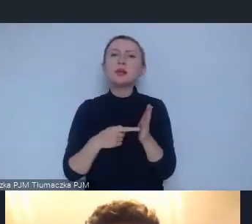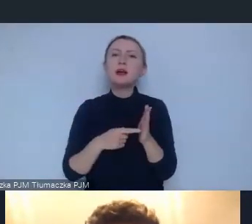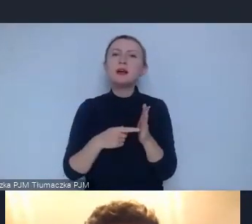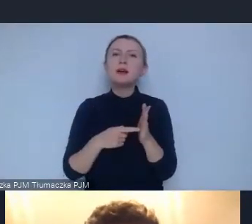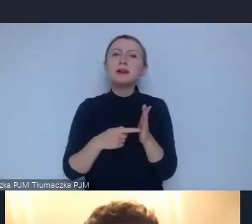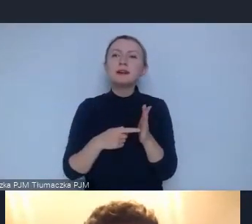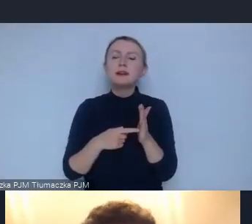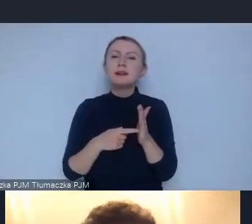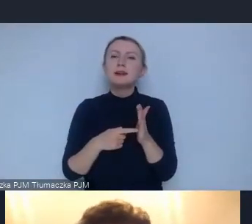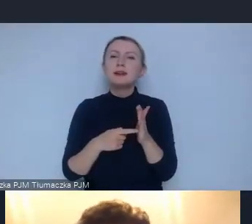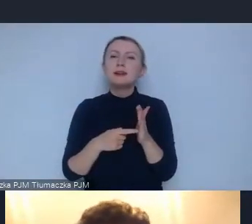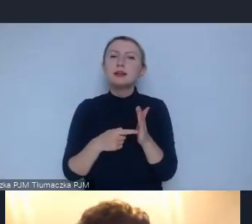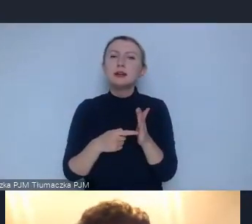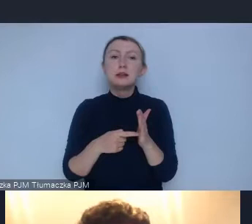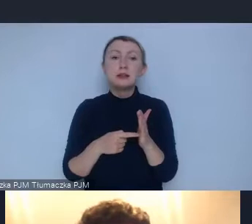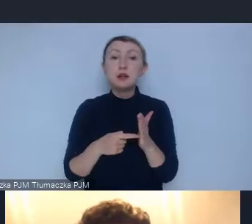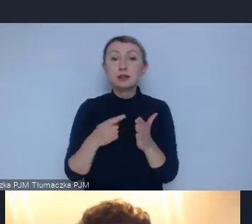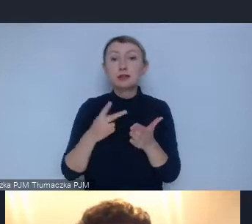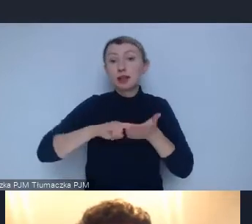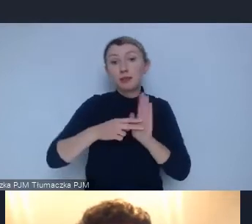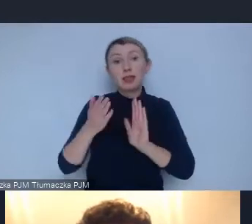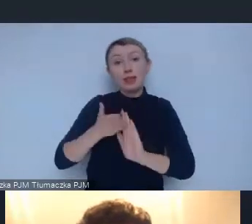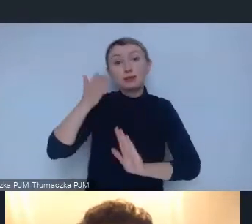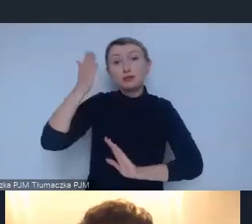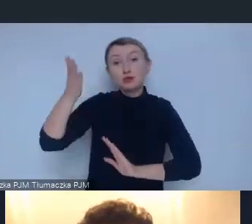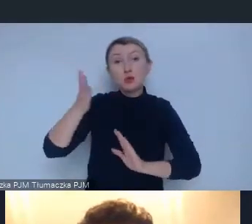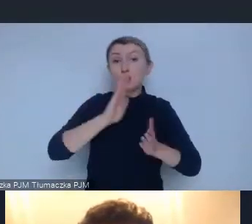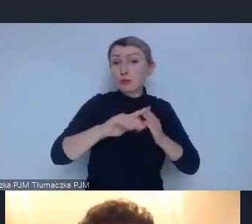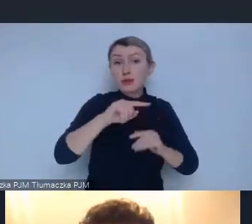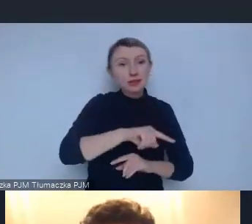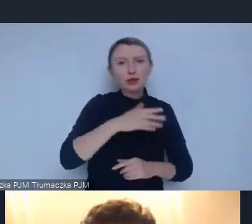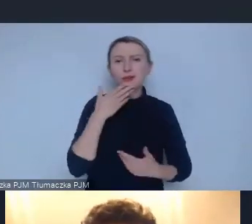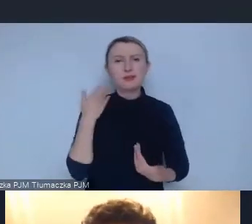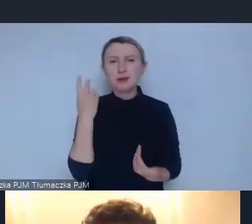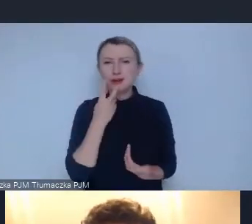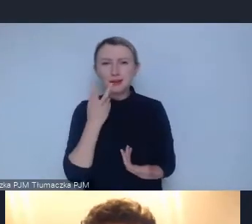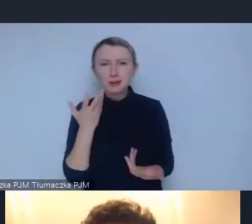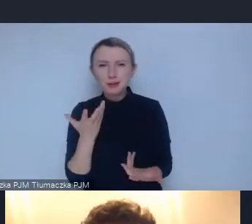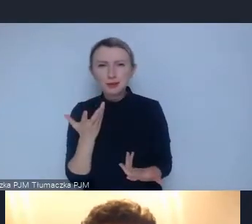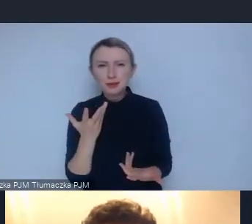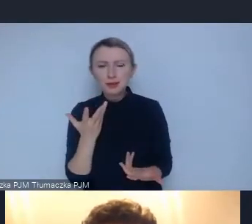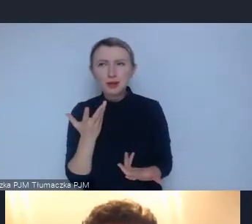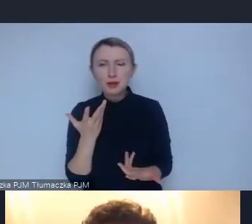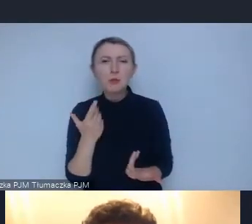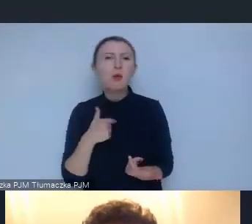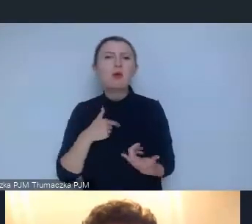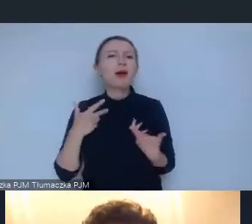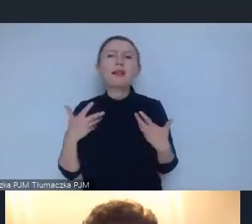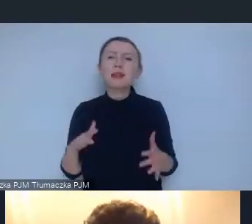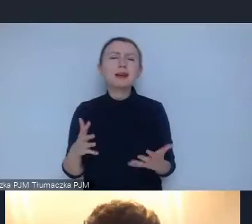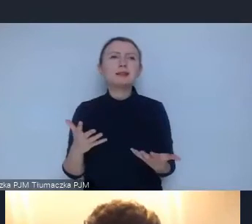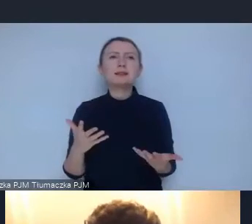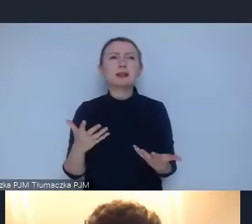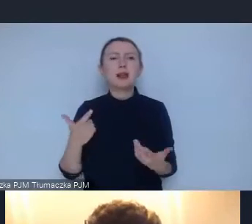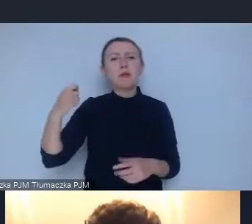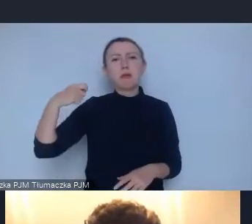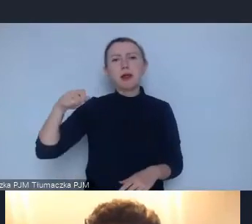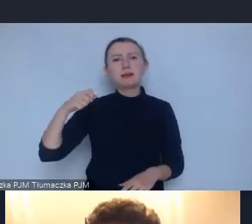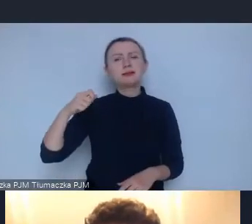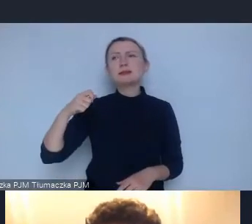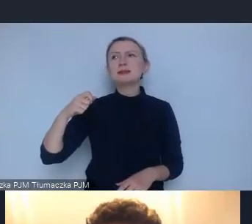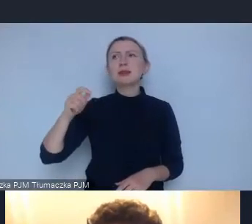niestety perspektywa na przyszłość jest mało interesująca, bo ja absolutnie nie chciałbym być tym prezydentem, który